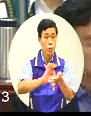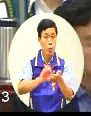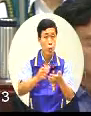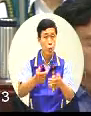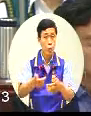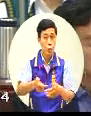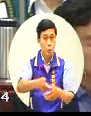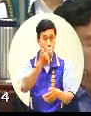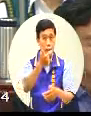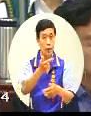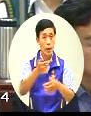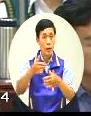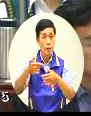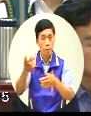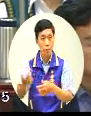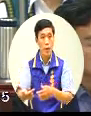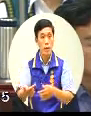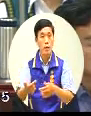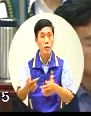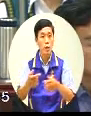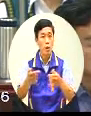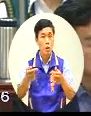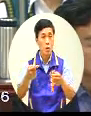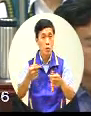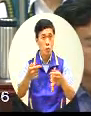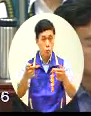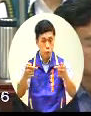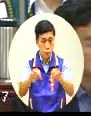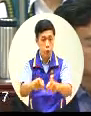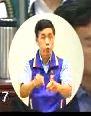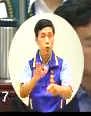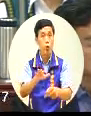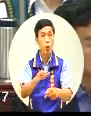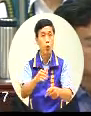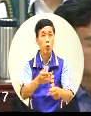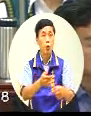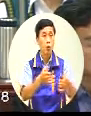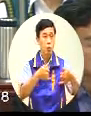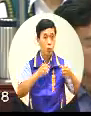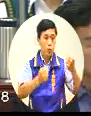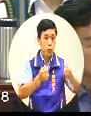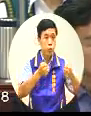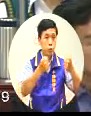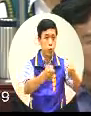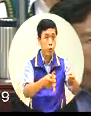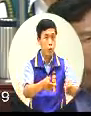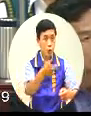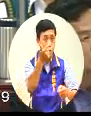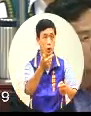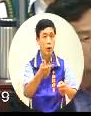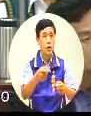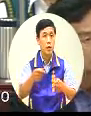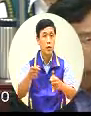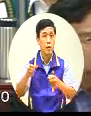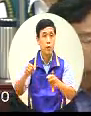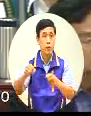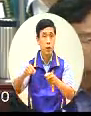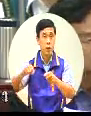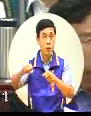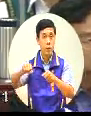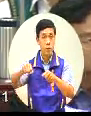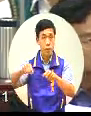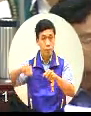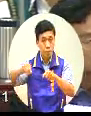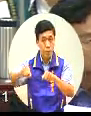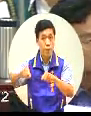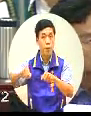式，那一块一混合，然后也就是说一个是快车道，另外一个部分剩下的部分就是一快车快慢车混